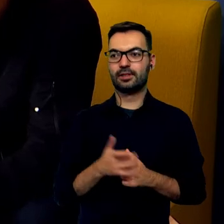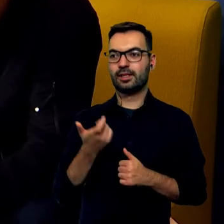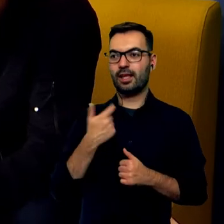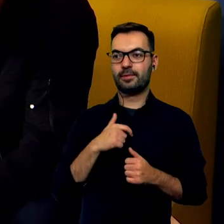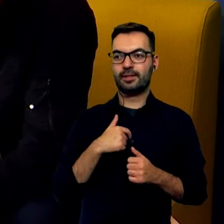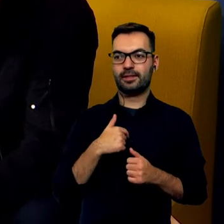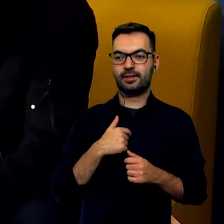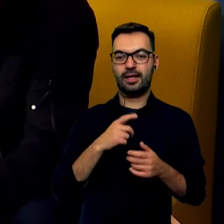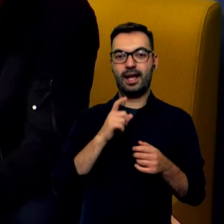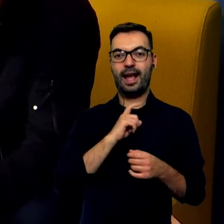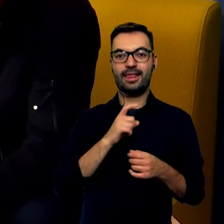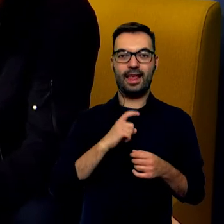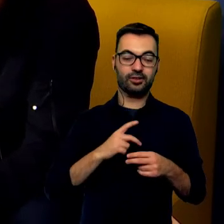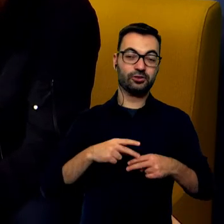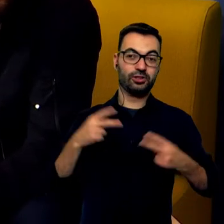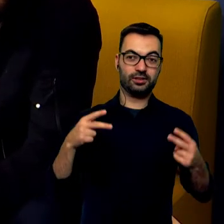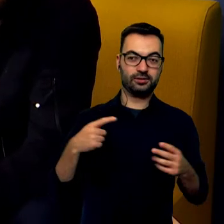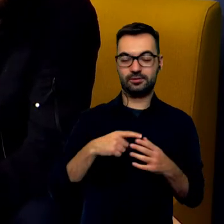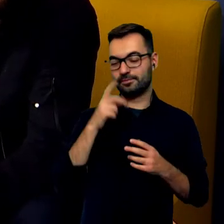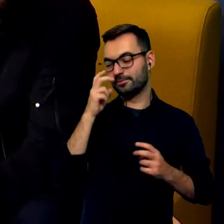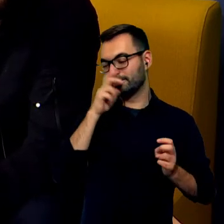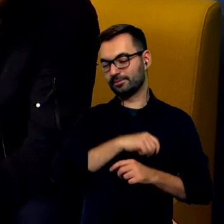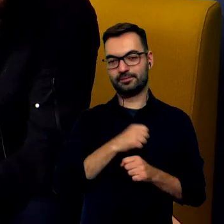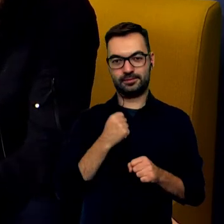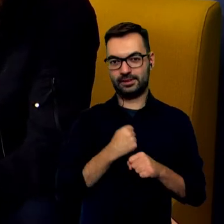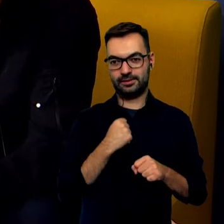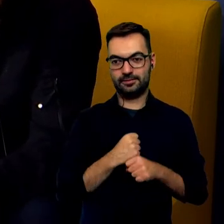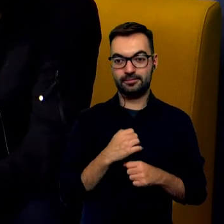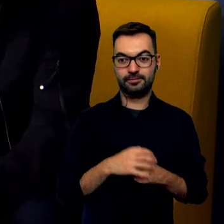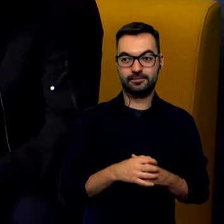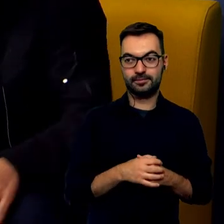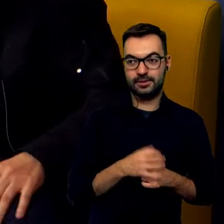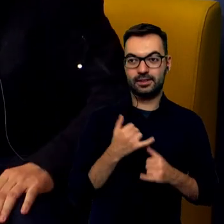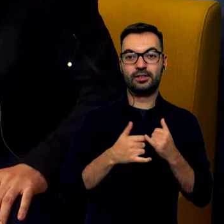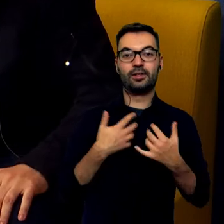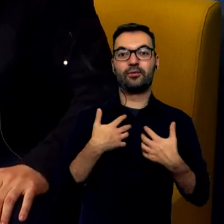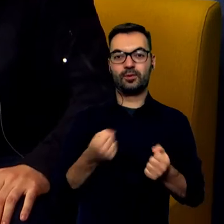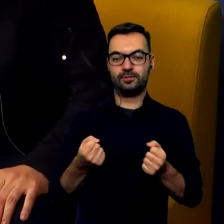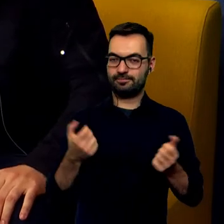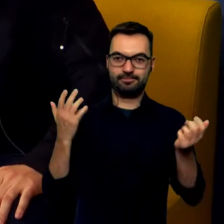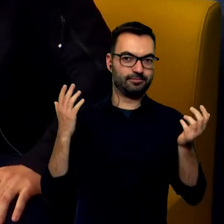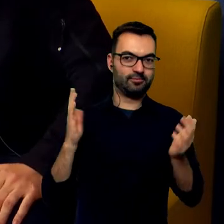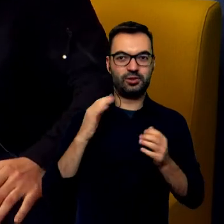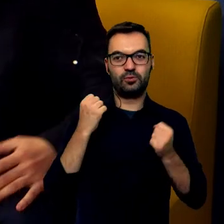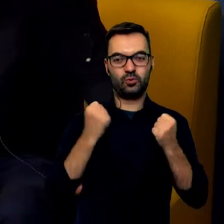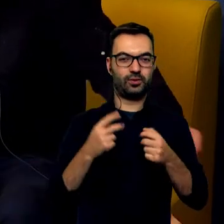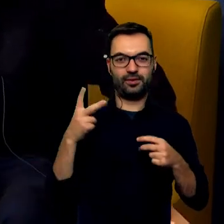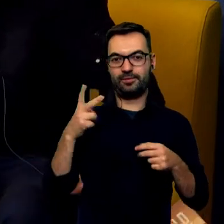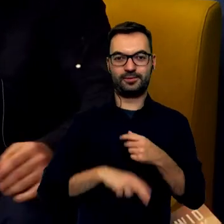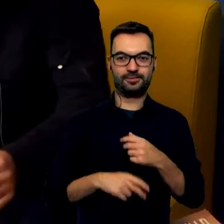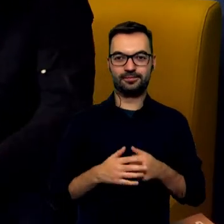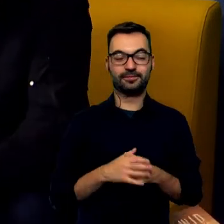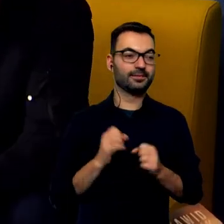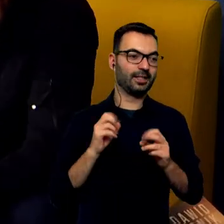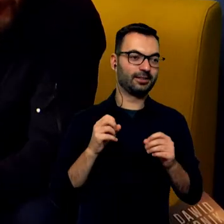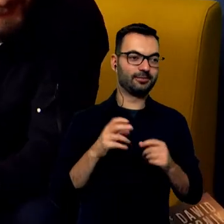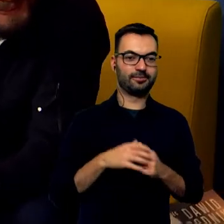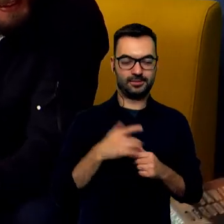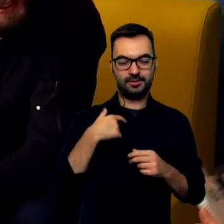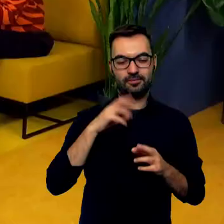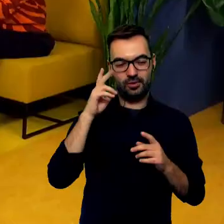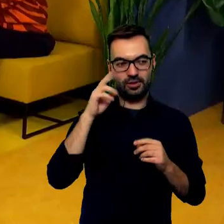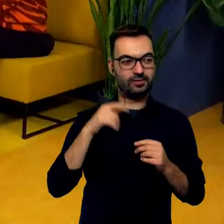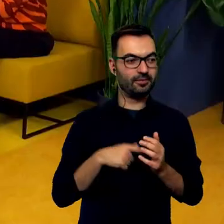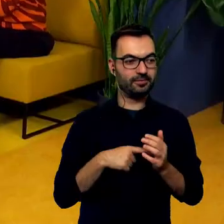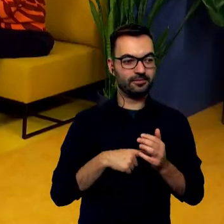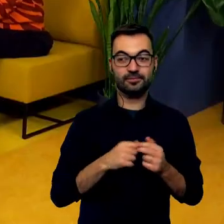jako takiego redaktora, dziennikarza to jest pasjonujące. I gdyby to, jak w to wsiąkasz, no to później ciężko by było tak wyjść sobie. Tak, to ja się